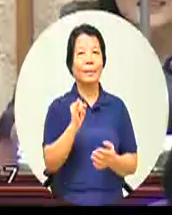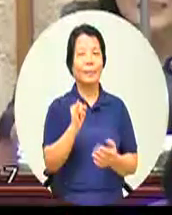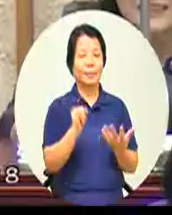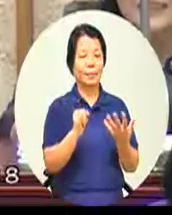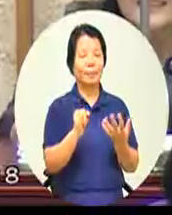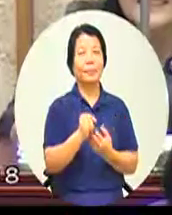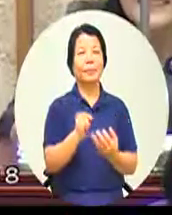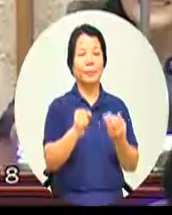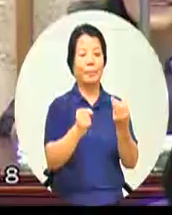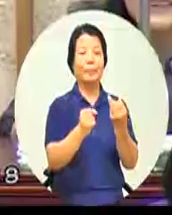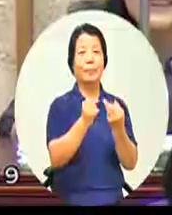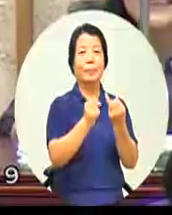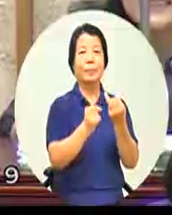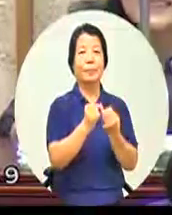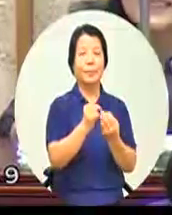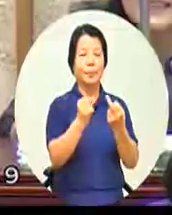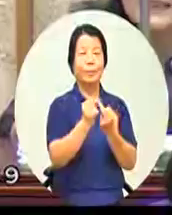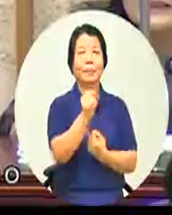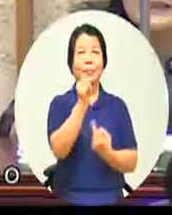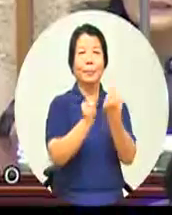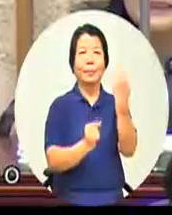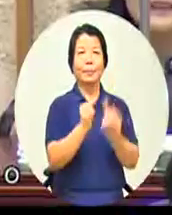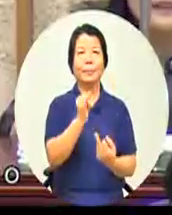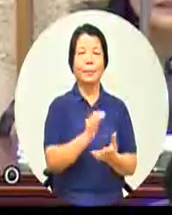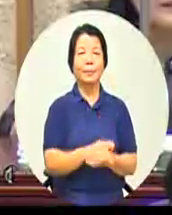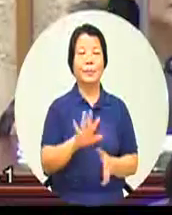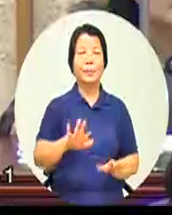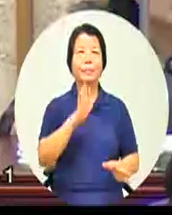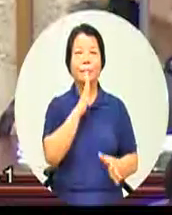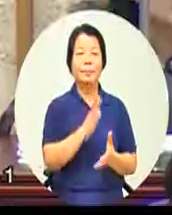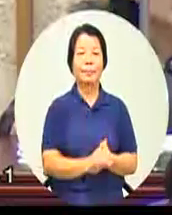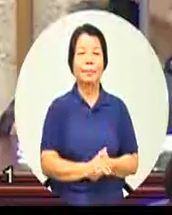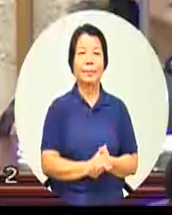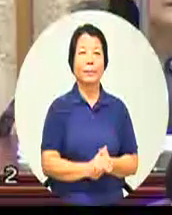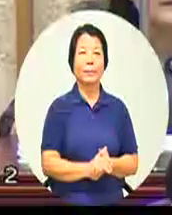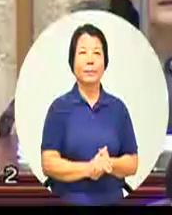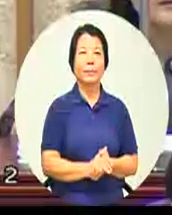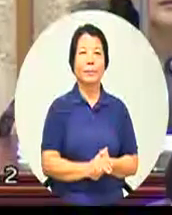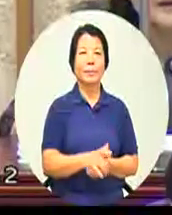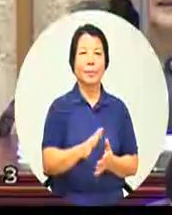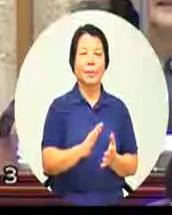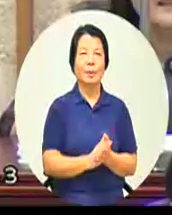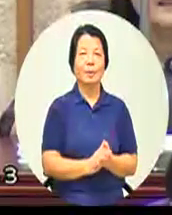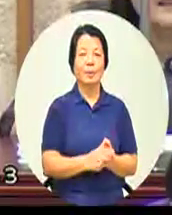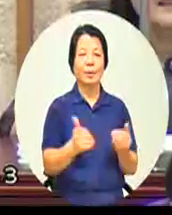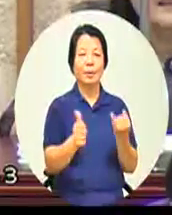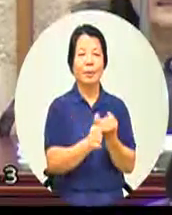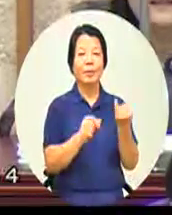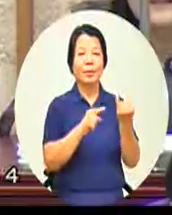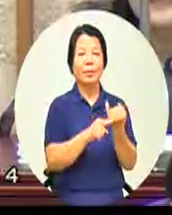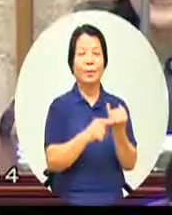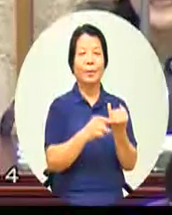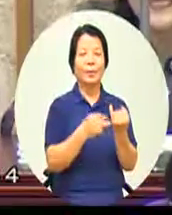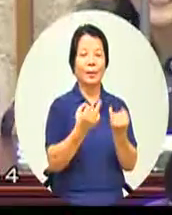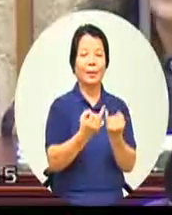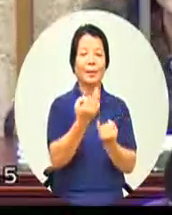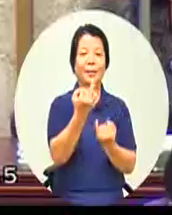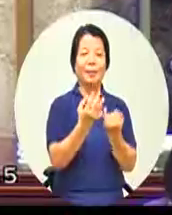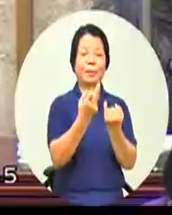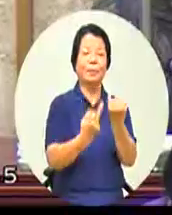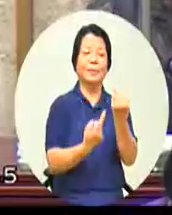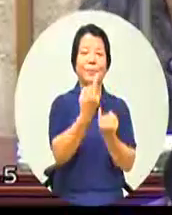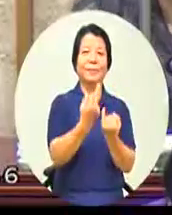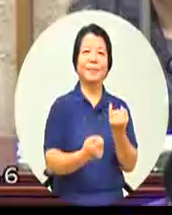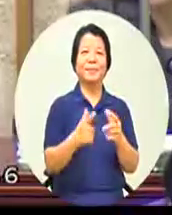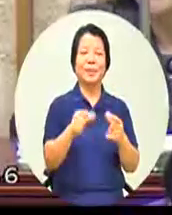一种爸爸唔对，姑啊是太太的兄弟。 你查位爸爸伊，一天查二代啊